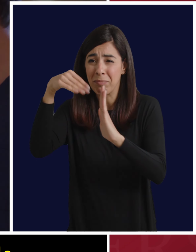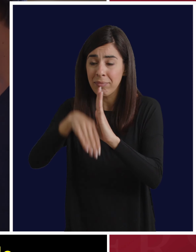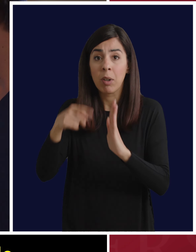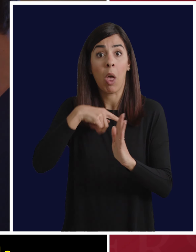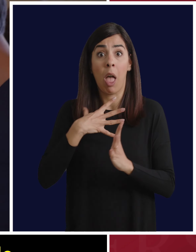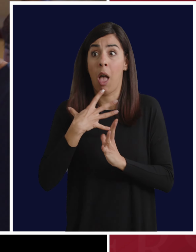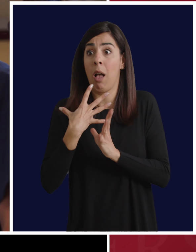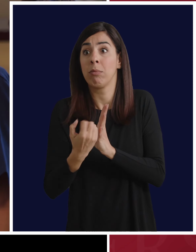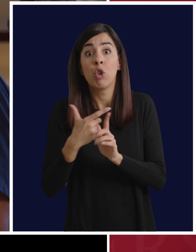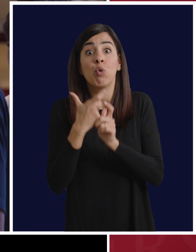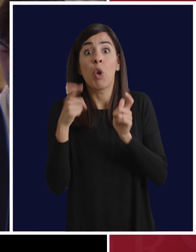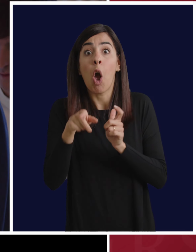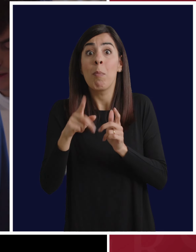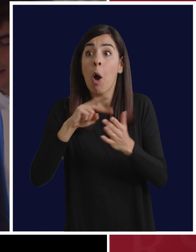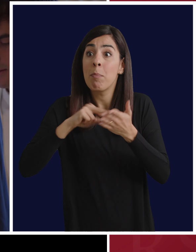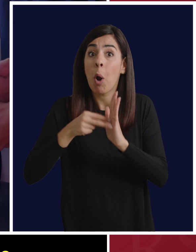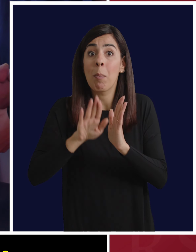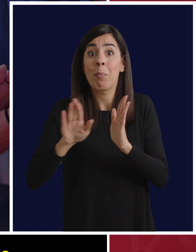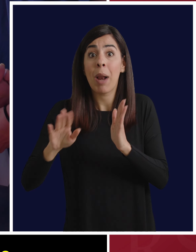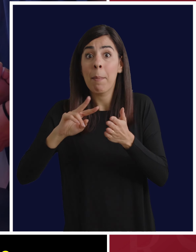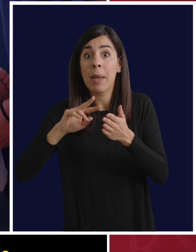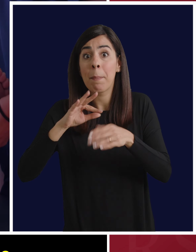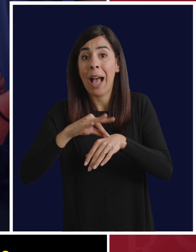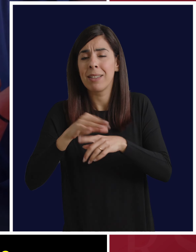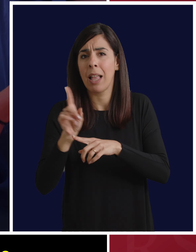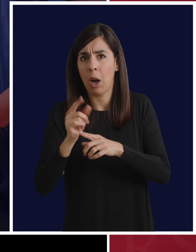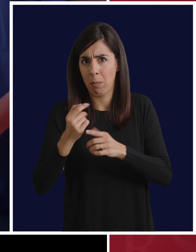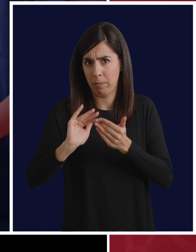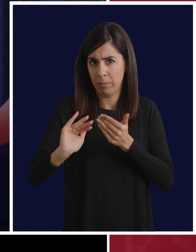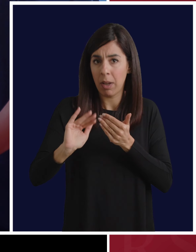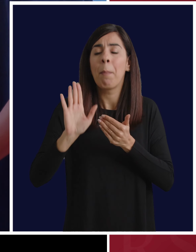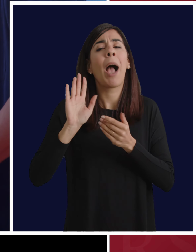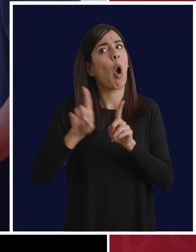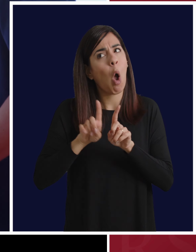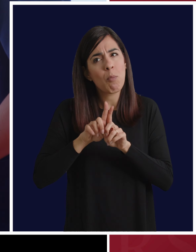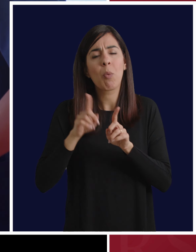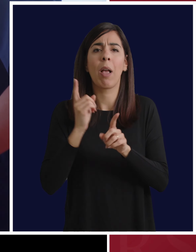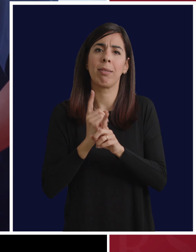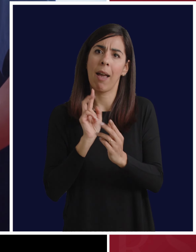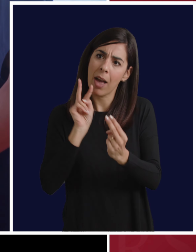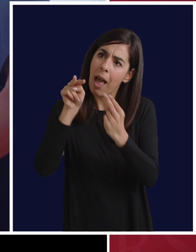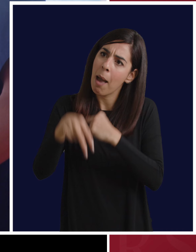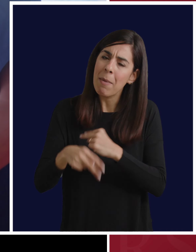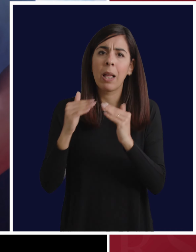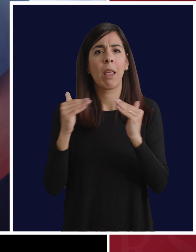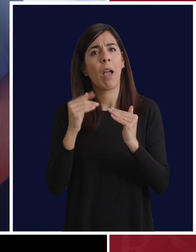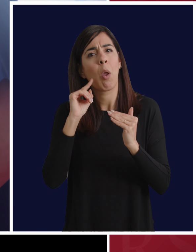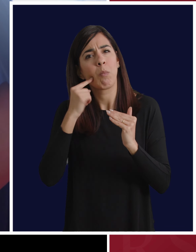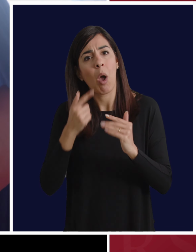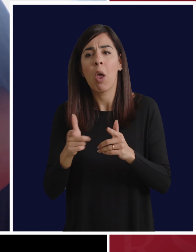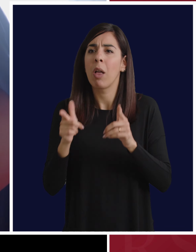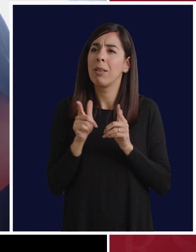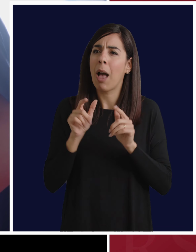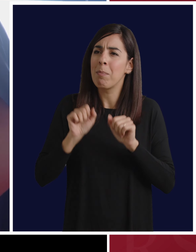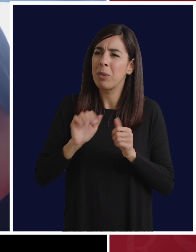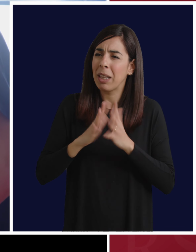emotivamente dalle problematiche del paziente comunque sia per mantenere sempre quel livello di empatia che ci permette comunque di essere una figura